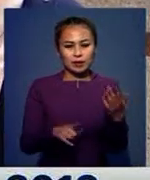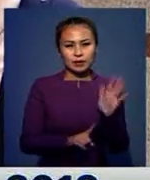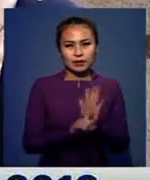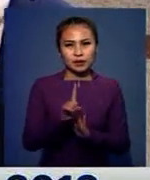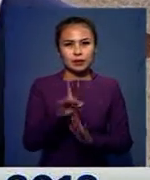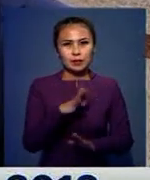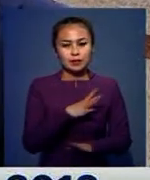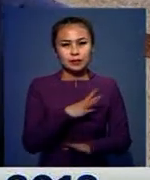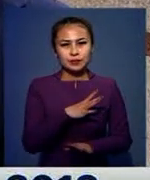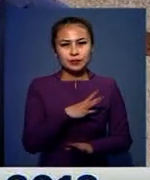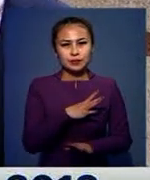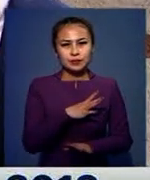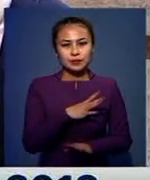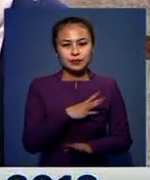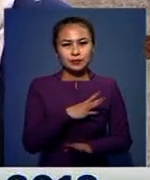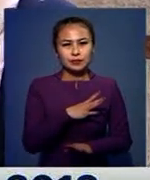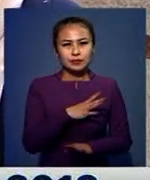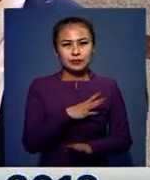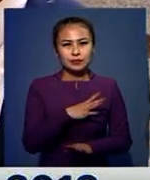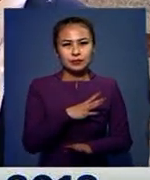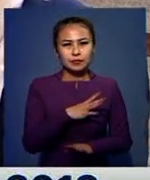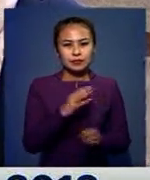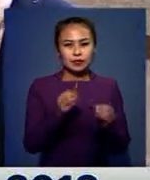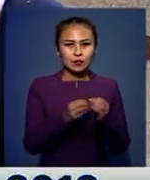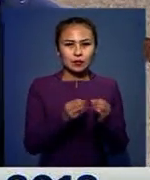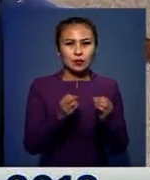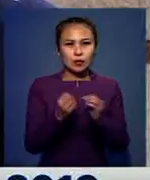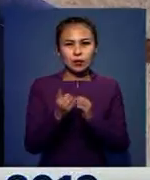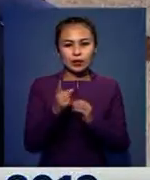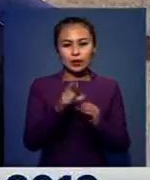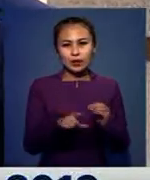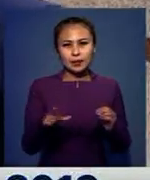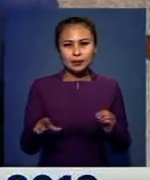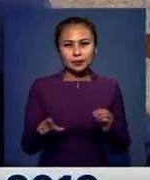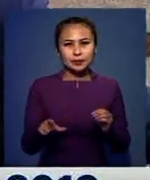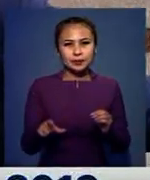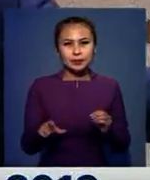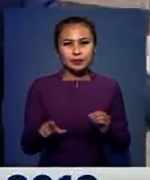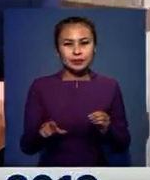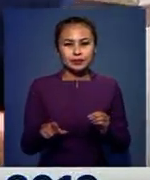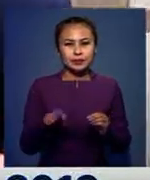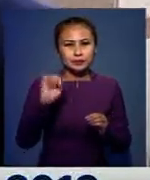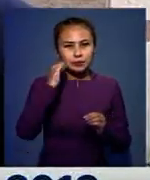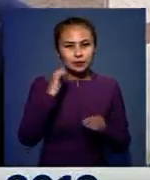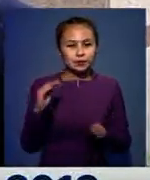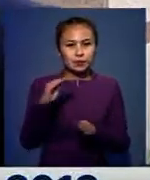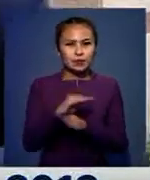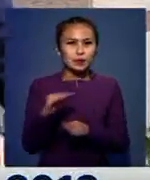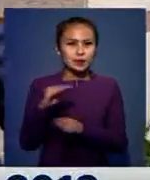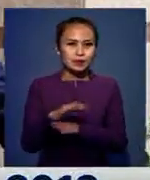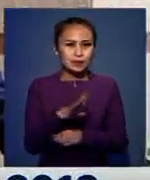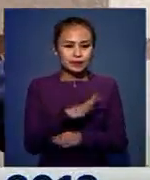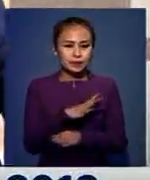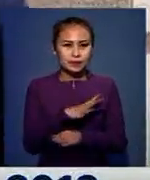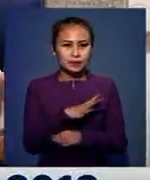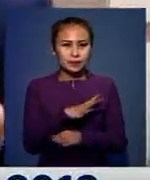қой. Осы кісілермен қазір қарамағымызда осы 10-11 адам бар еді. Әжелердің қатары көбейтпеңізші.